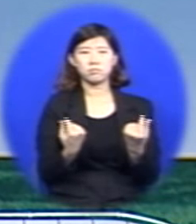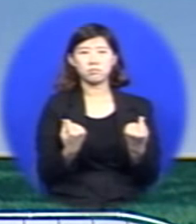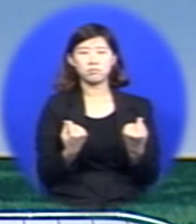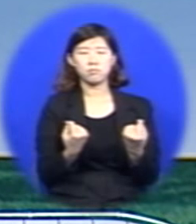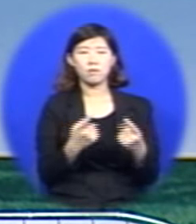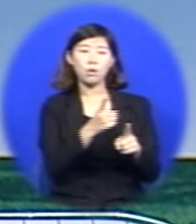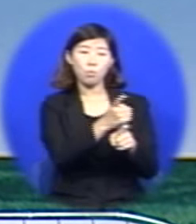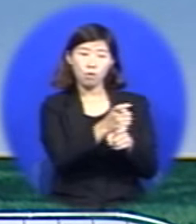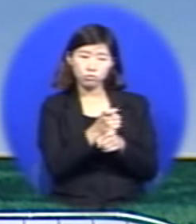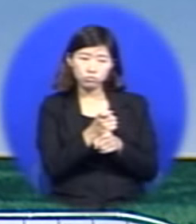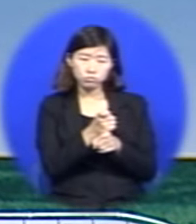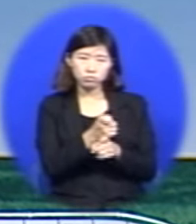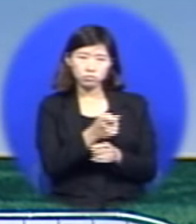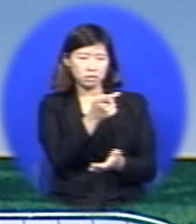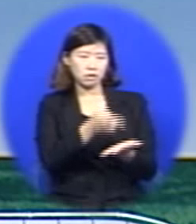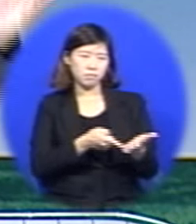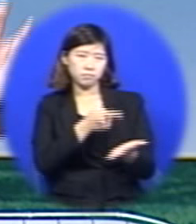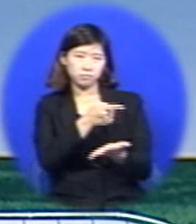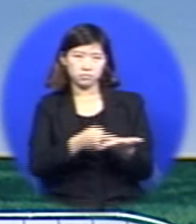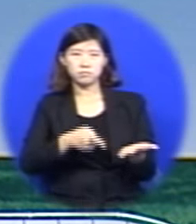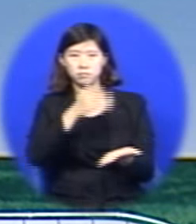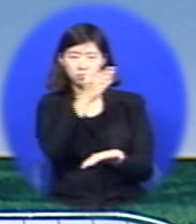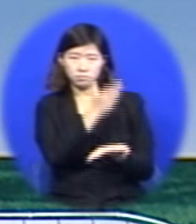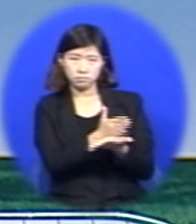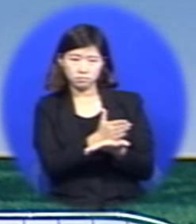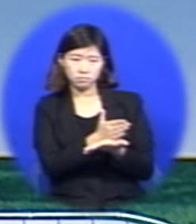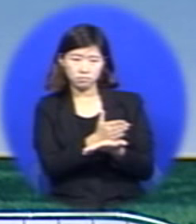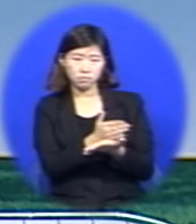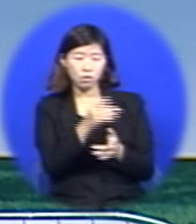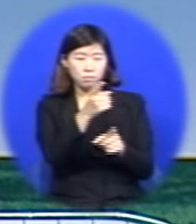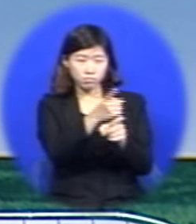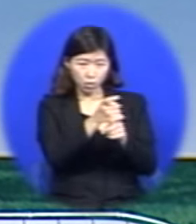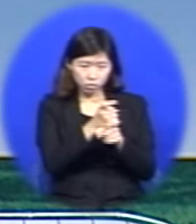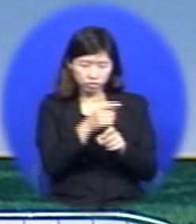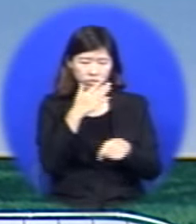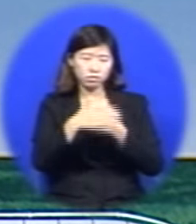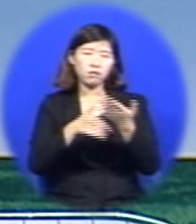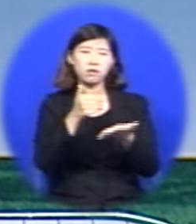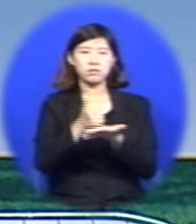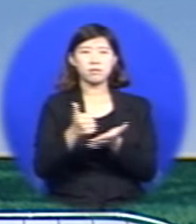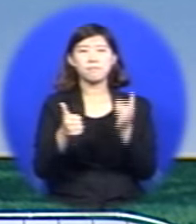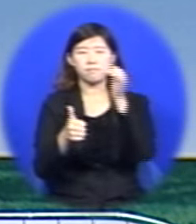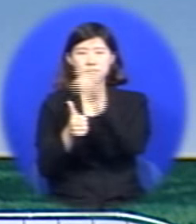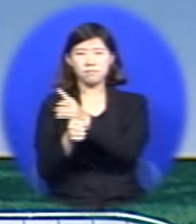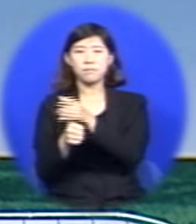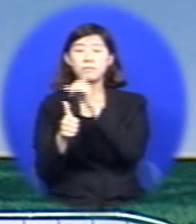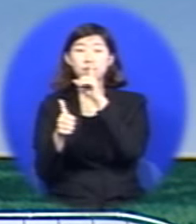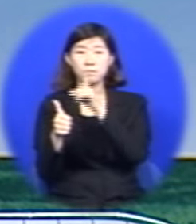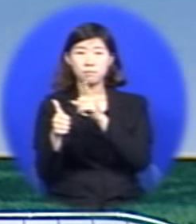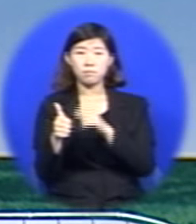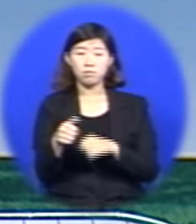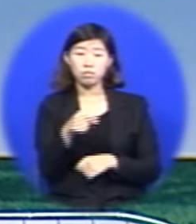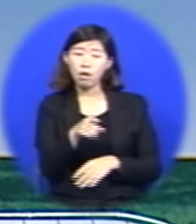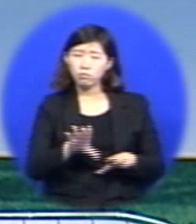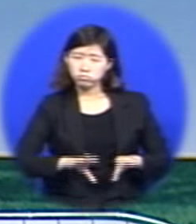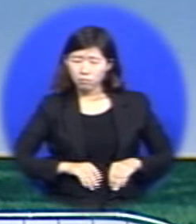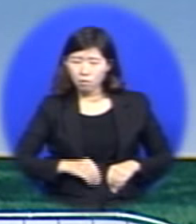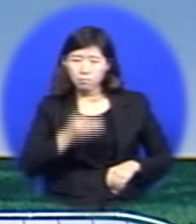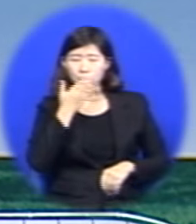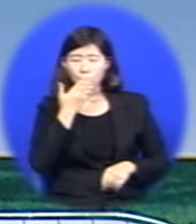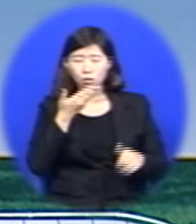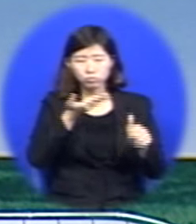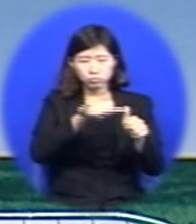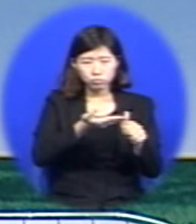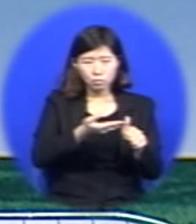원수를 갚지 말고 원수 갚는 걸 하나님께 맡기라. 오히려 그가 줄이면 먹을 것을 주고 목마르면 마실 것을